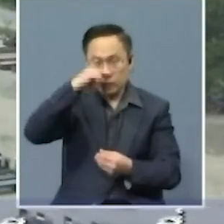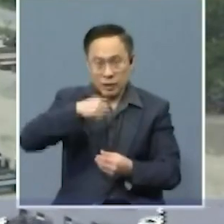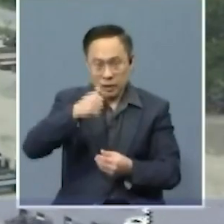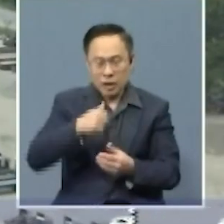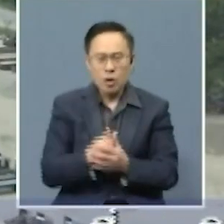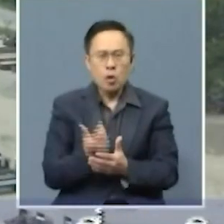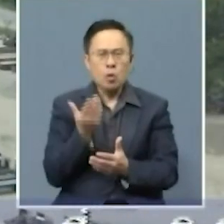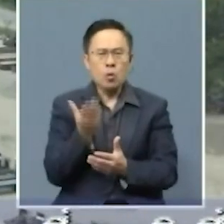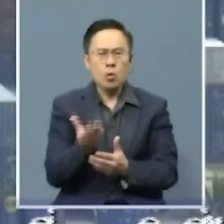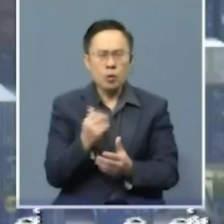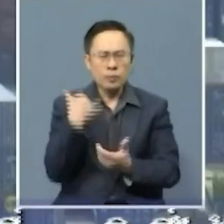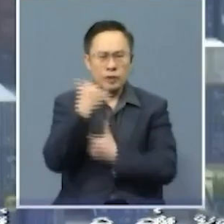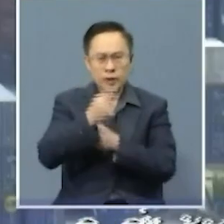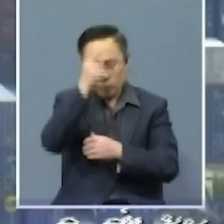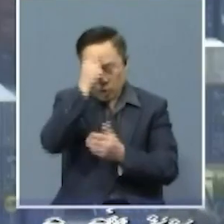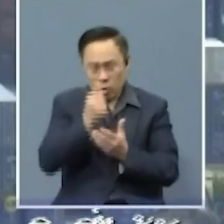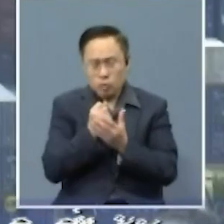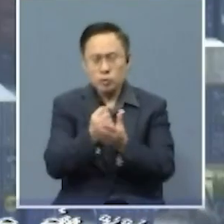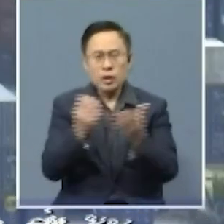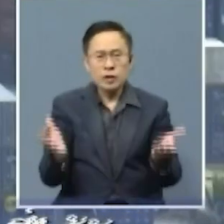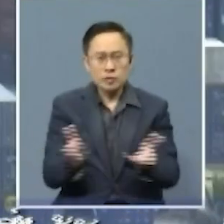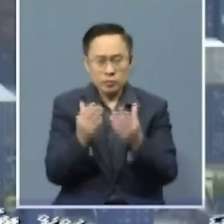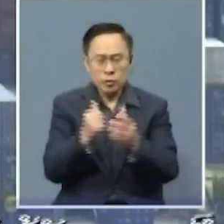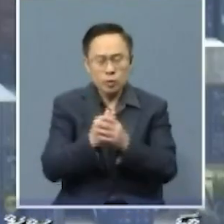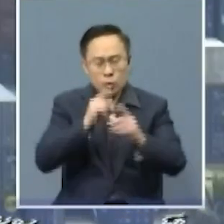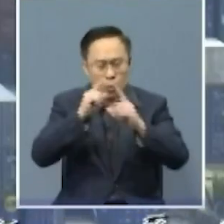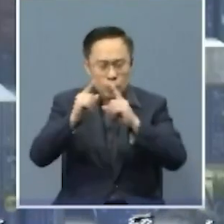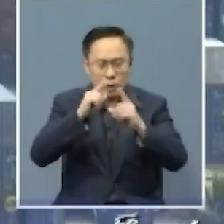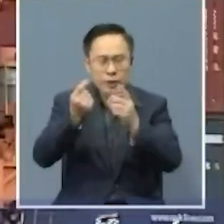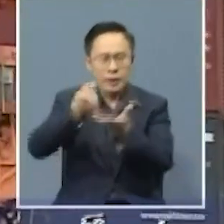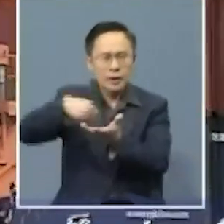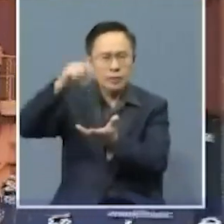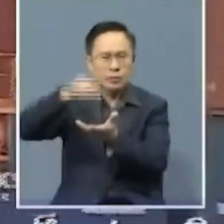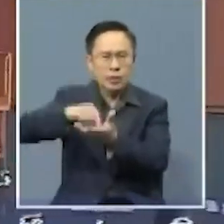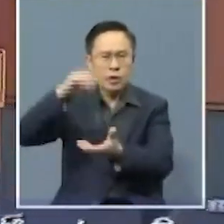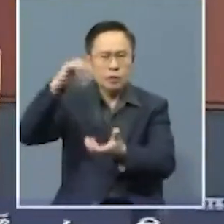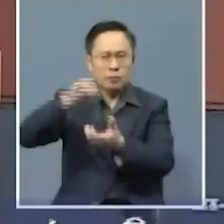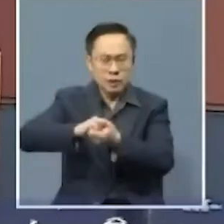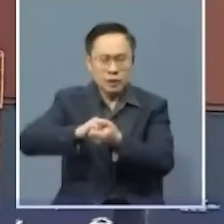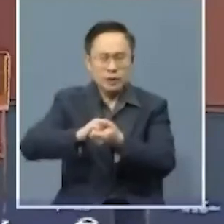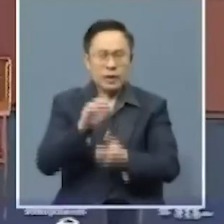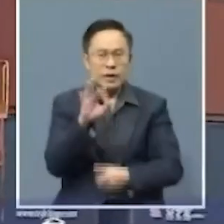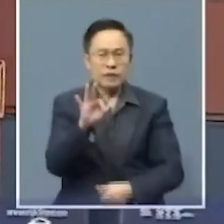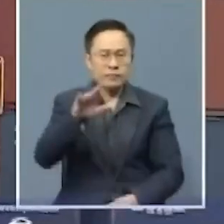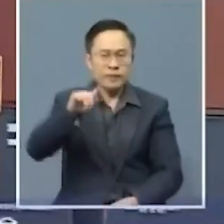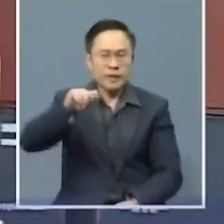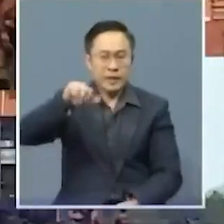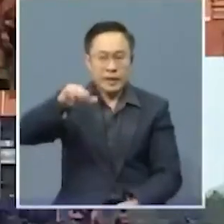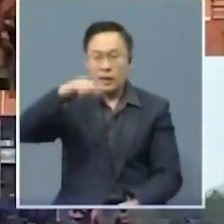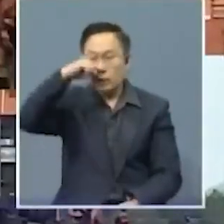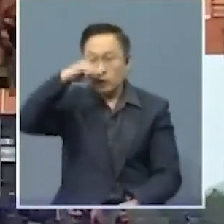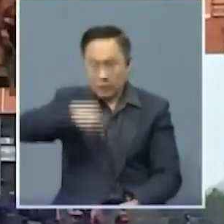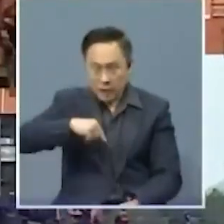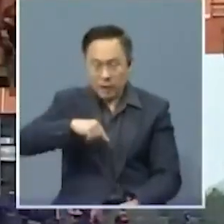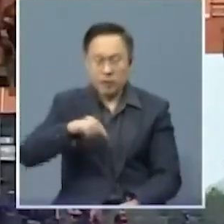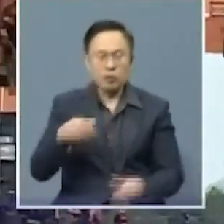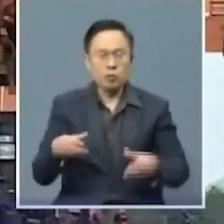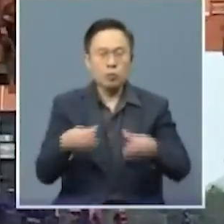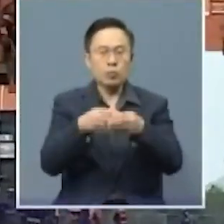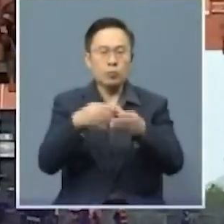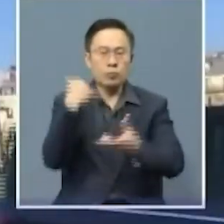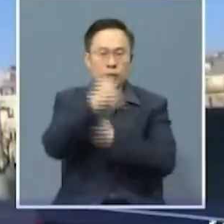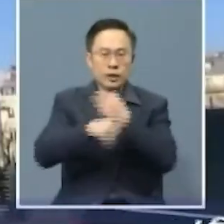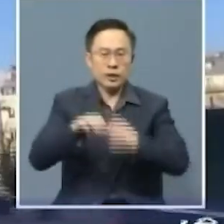ขอรับการสนับสนุนจากเยอรมนีในการเจรจาความตกลงเขตการค้าเสรีหรือ FTA ไทยสหภาพยุโร